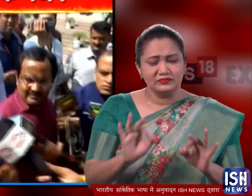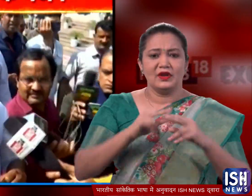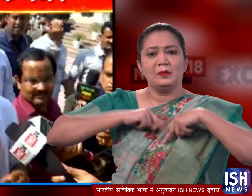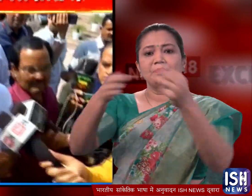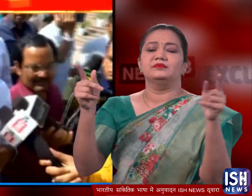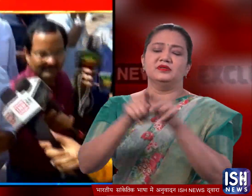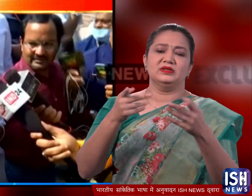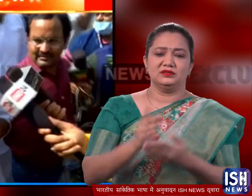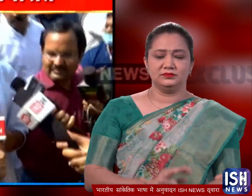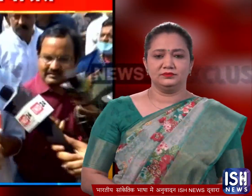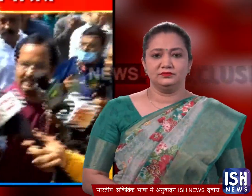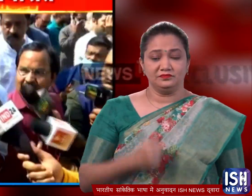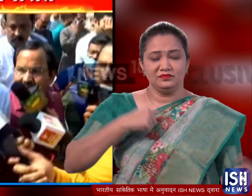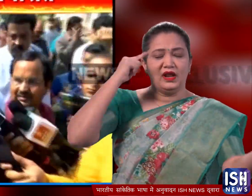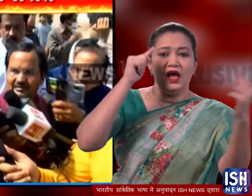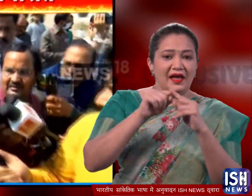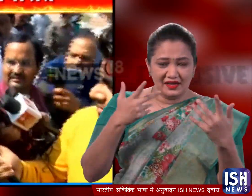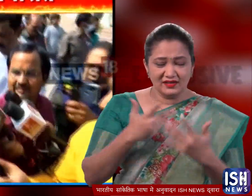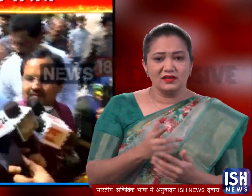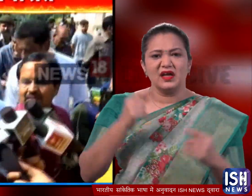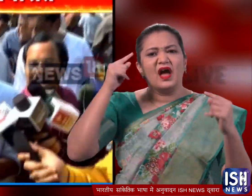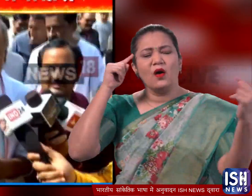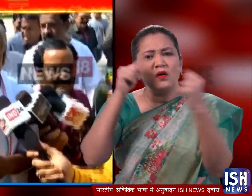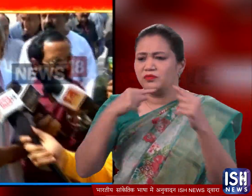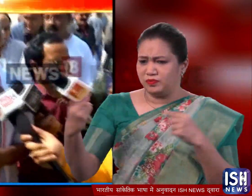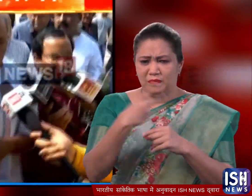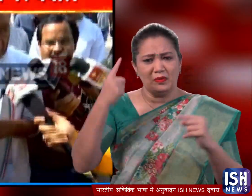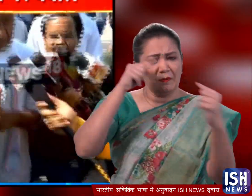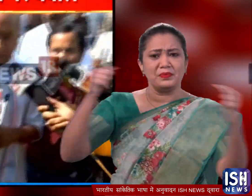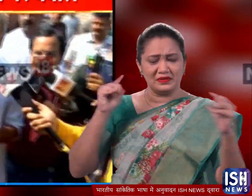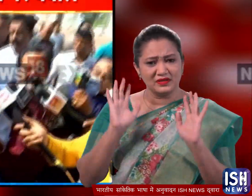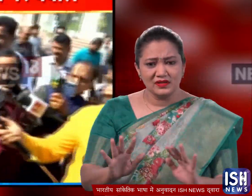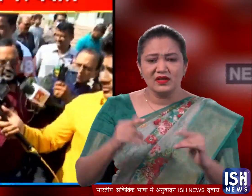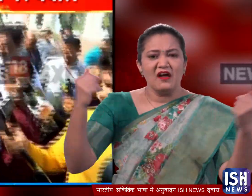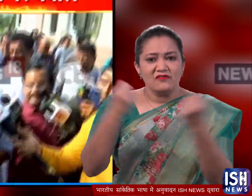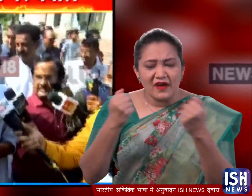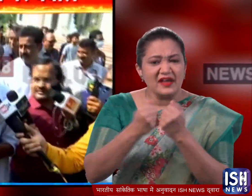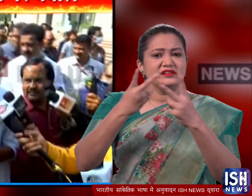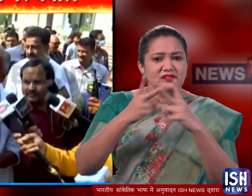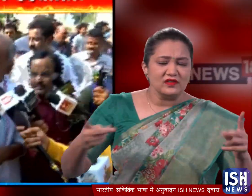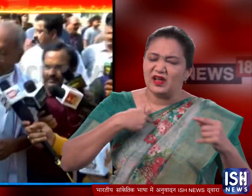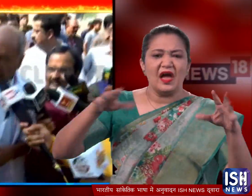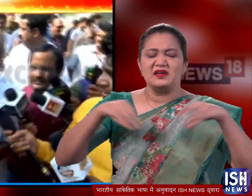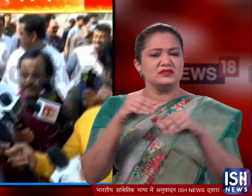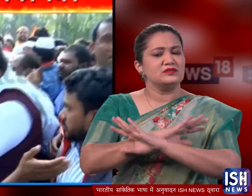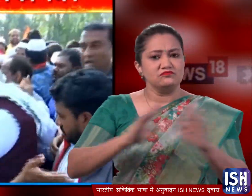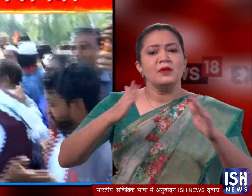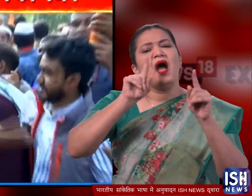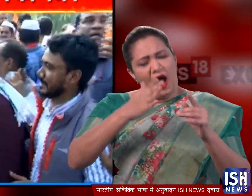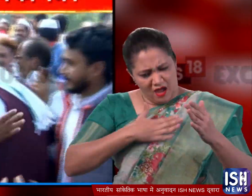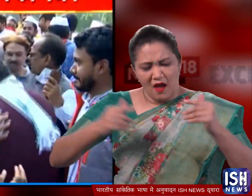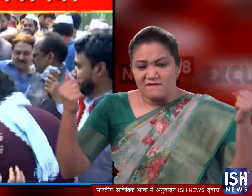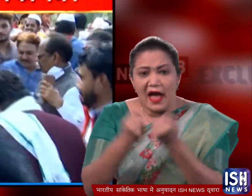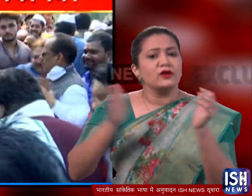का दावा किया। हमारा विरोध विचारधारा का है, जो हिंसा फैलाएगा हम उसका विरोध अहिंसा से करेंगे।